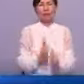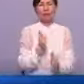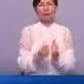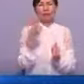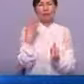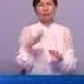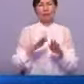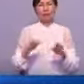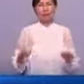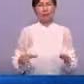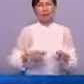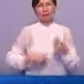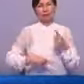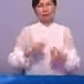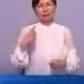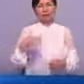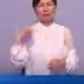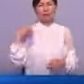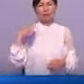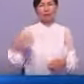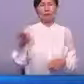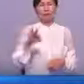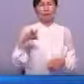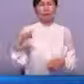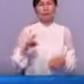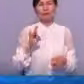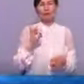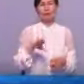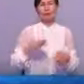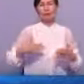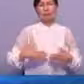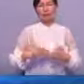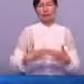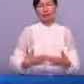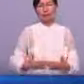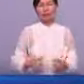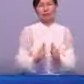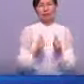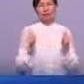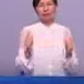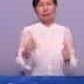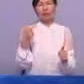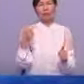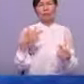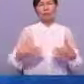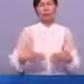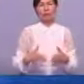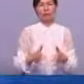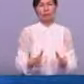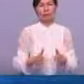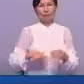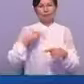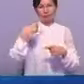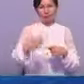кіндігі кесілетін Түркістан облысының алтын құрсақтылары егіз және шөм табудан да өзгелерден оқ бойы озып келеді.